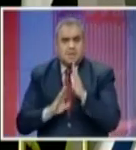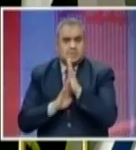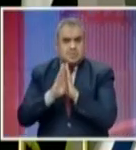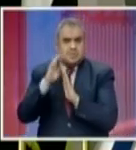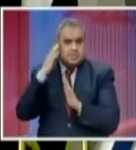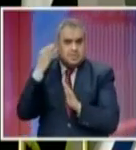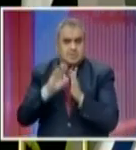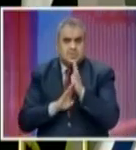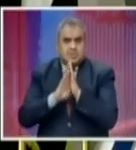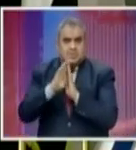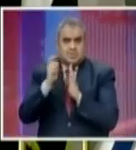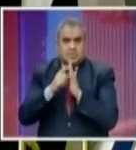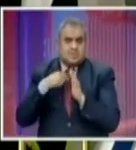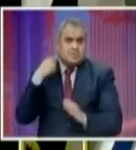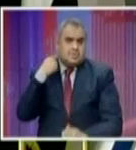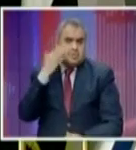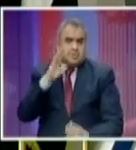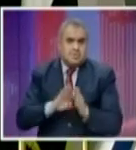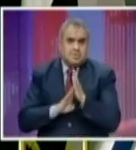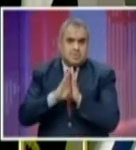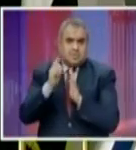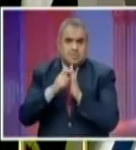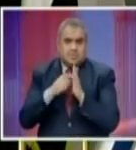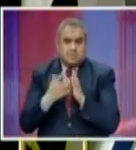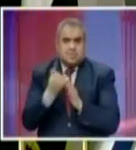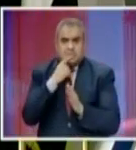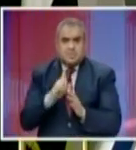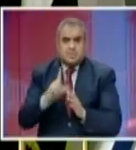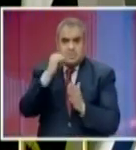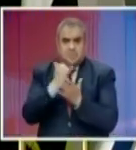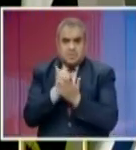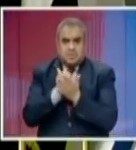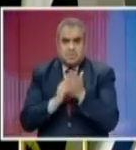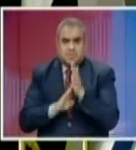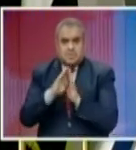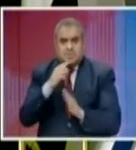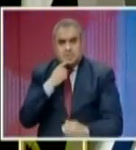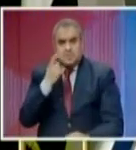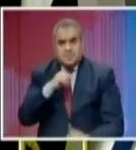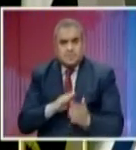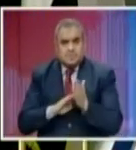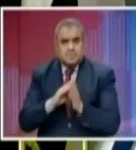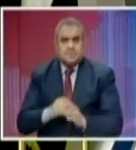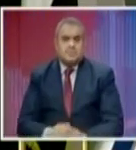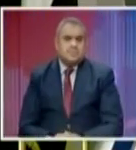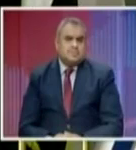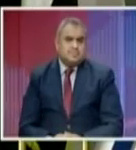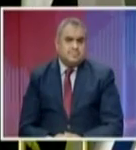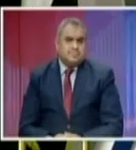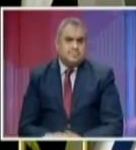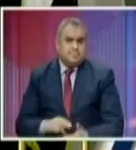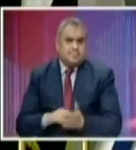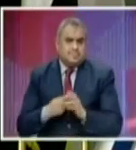وأنت حاكم فينا المغول، ونزل 100,000 غول، وكل يوم نازل عون، وأنت